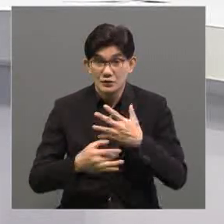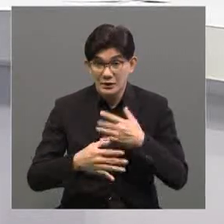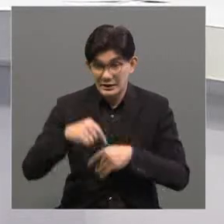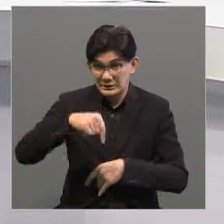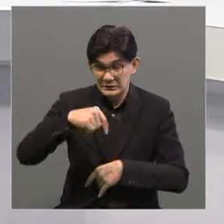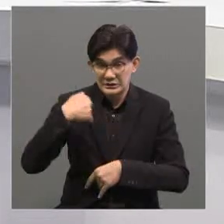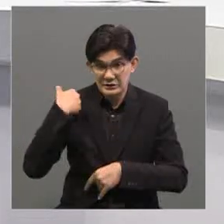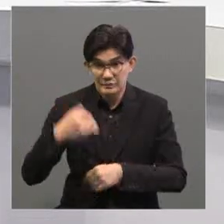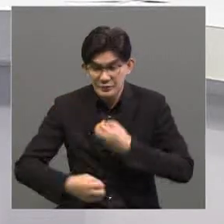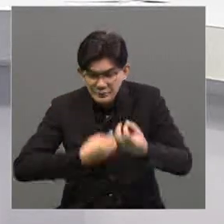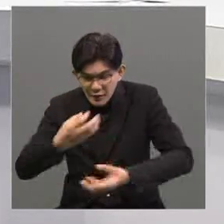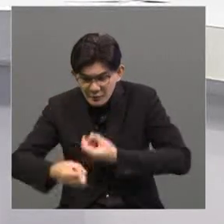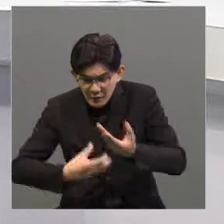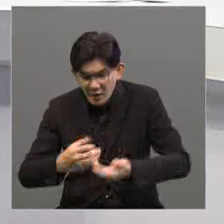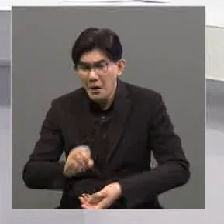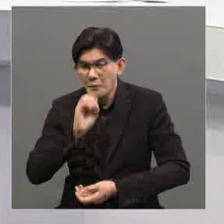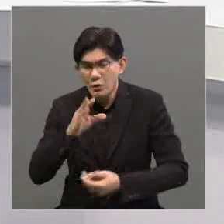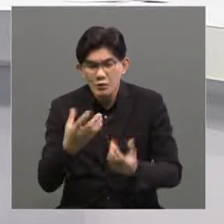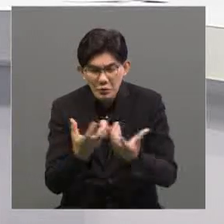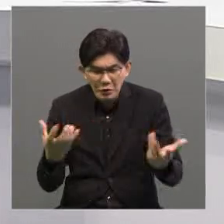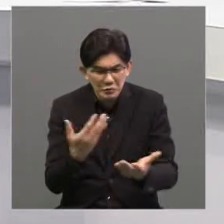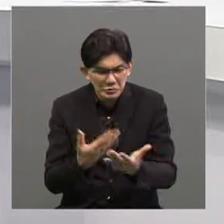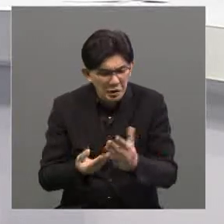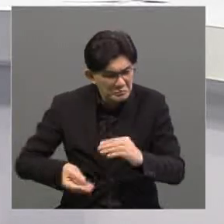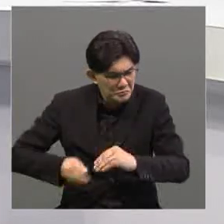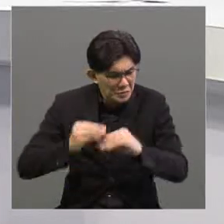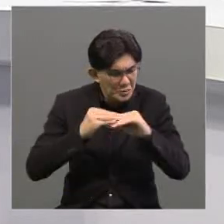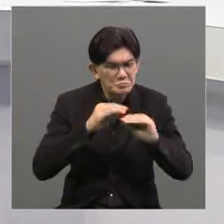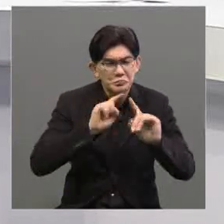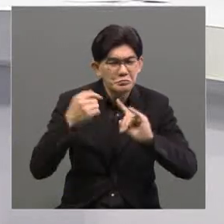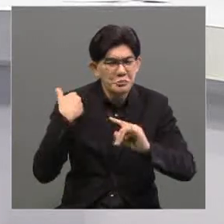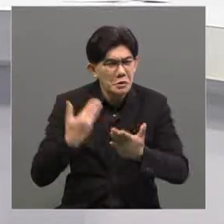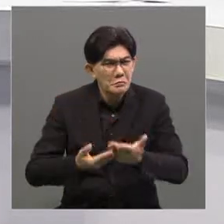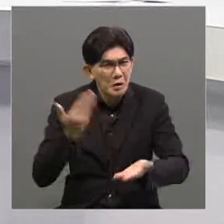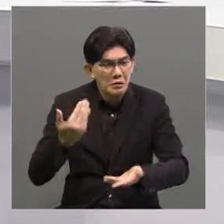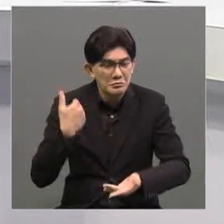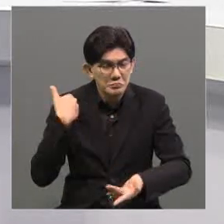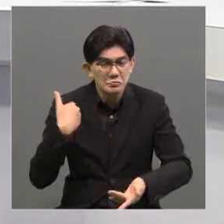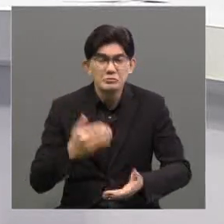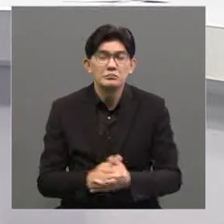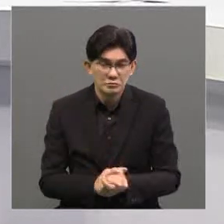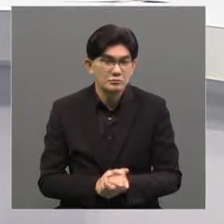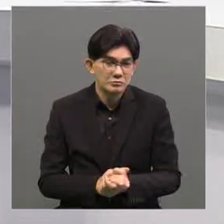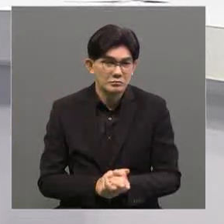งนี้เนี่ยเมื่อกี้เสียงสะท้อนบอกว่าคือราคาของมันขึ้น ทั้งวัตถุดิบเอ่ยนะครับแล้วก็ราคาขายวันนี้ก็ขึ้นด้วยนะ ใช่นะ